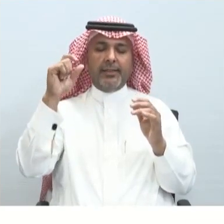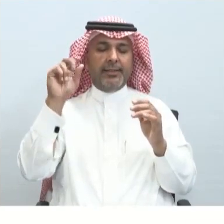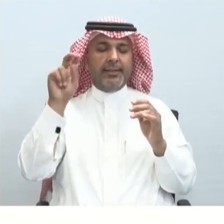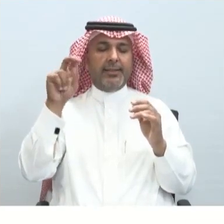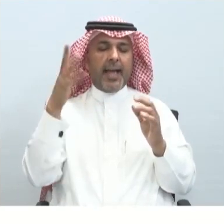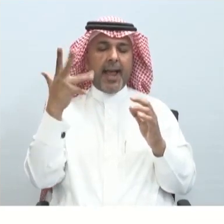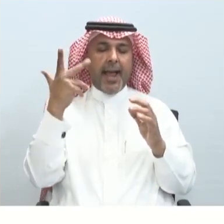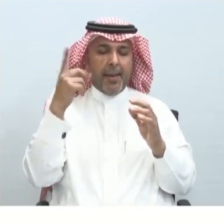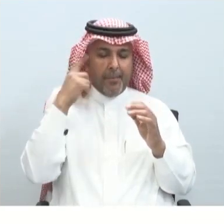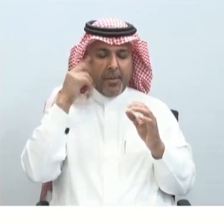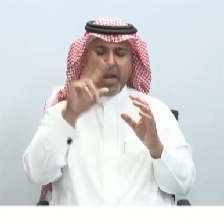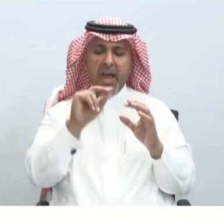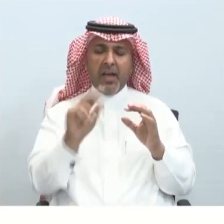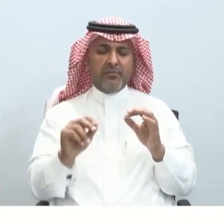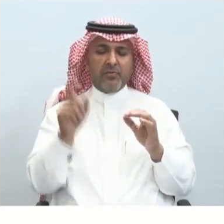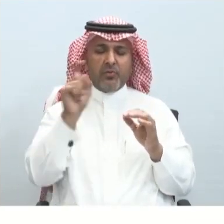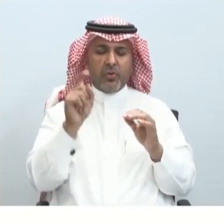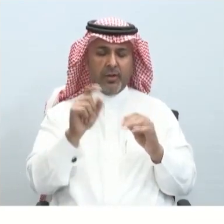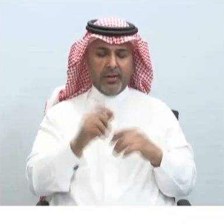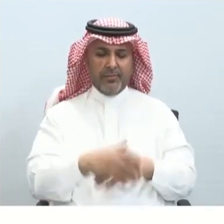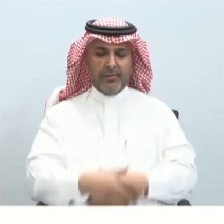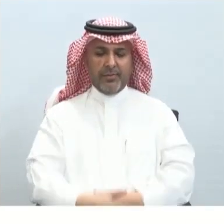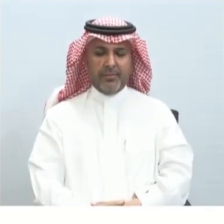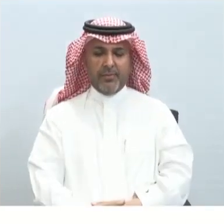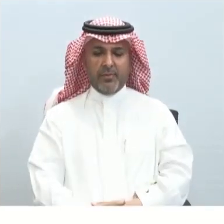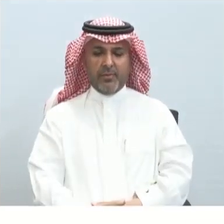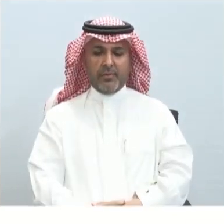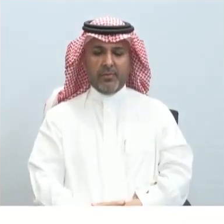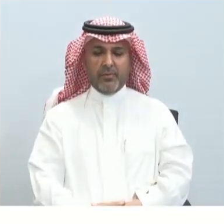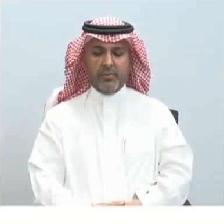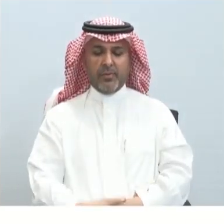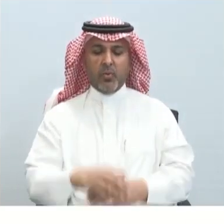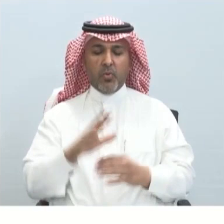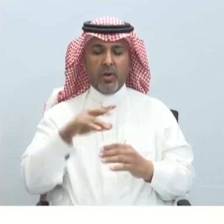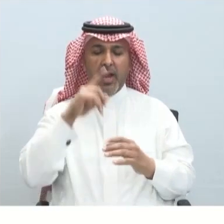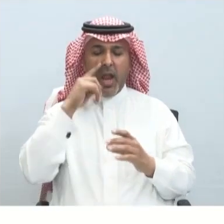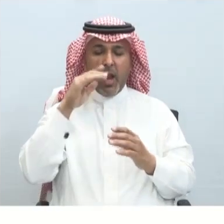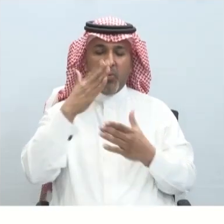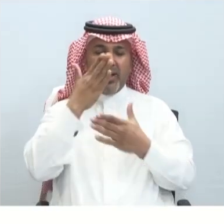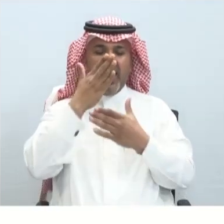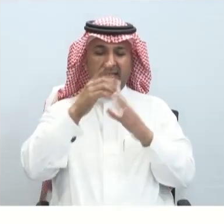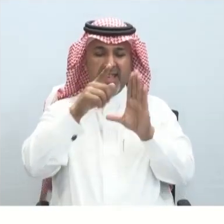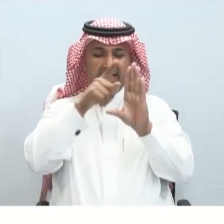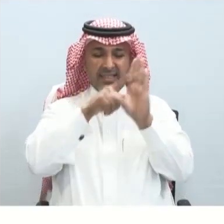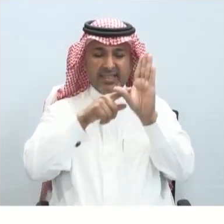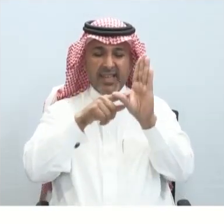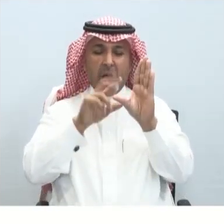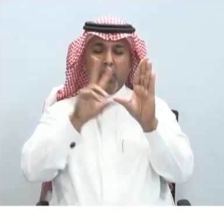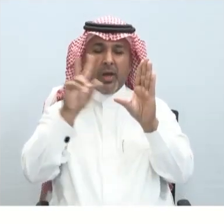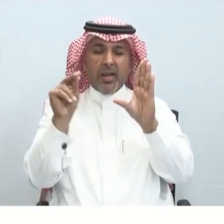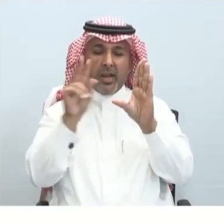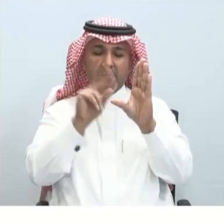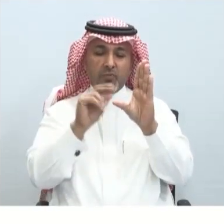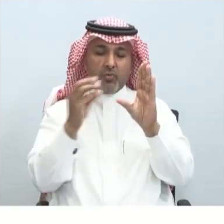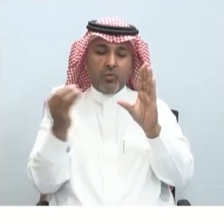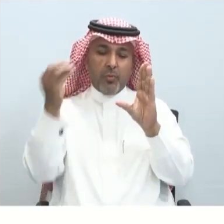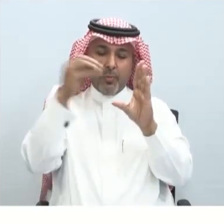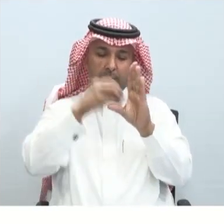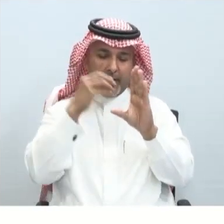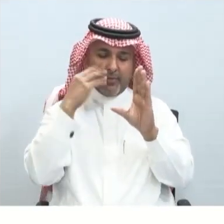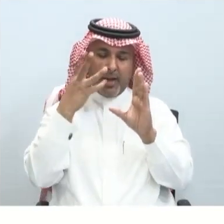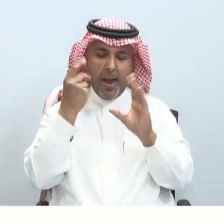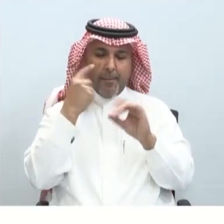الضلعين الموجودين اخر حاجه عندنا اللي هو قال لك لو ت ضاعفت الزاويه فبالتالي كم حتكون